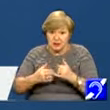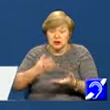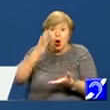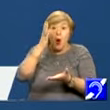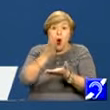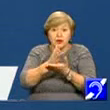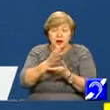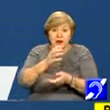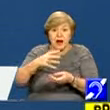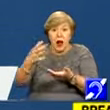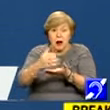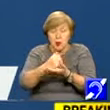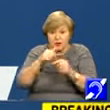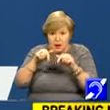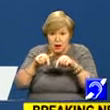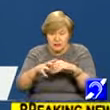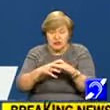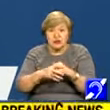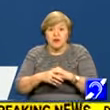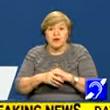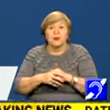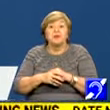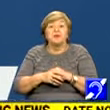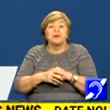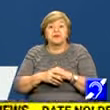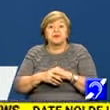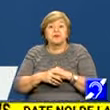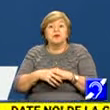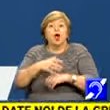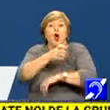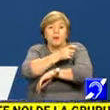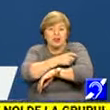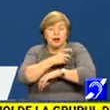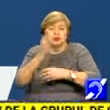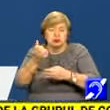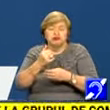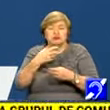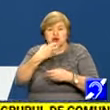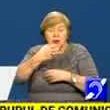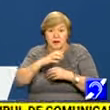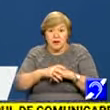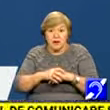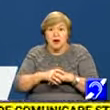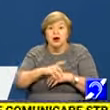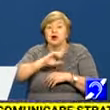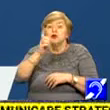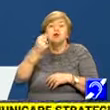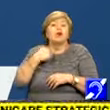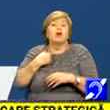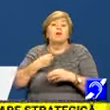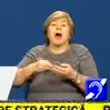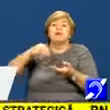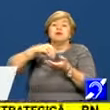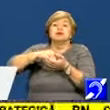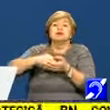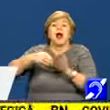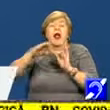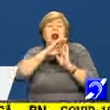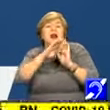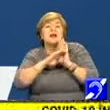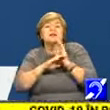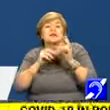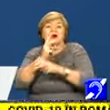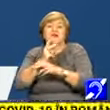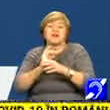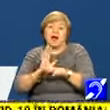acestei, de la această decizie a Comitetului, nu vom mai reveni cu listă țărilor.